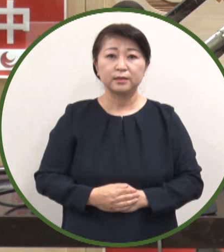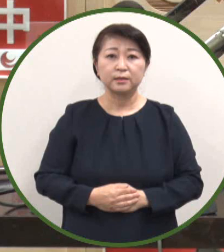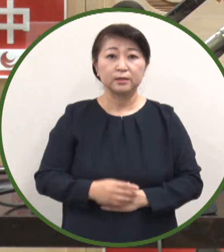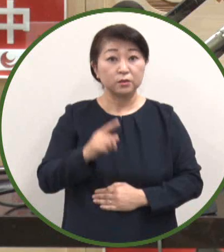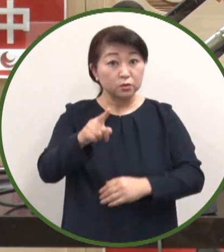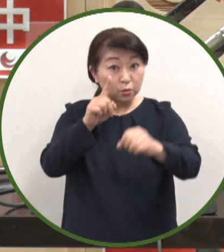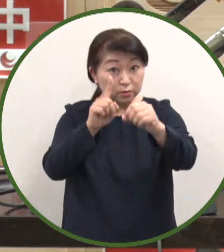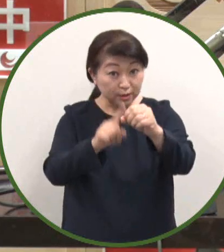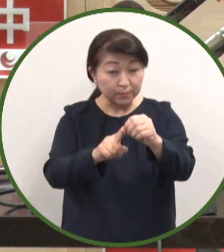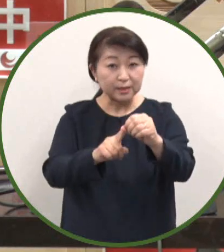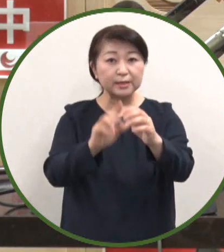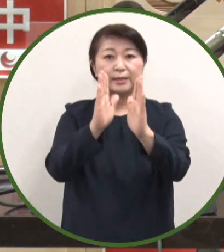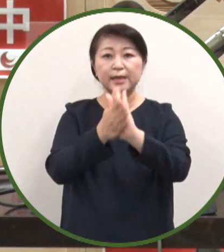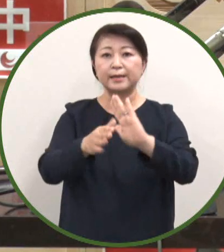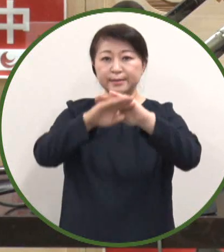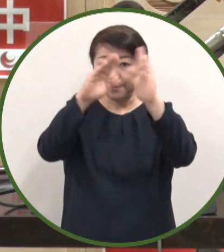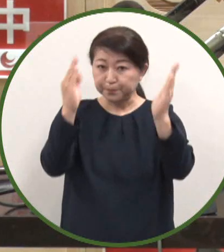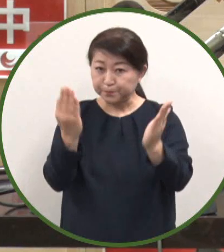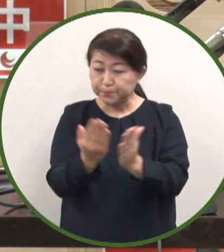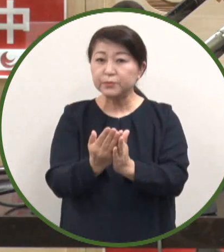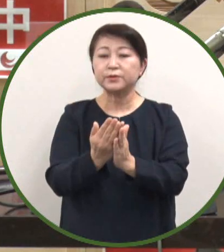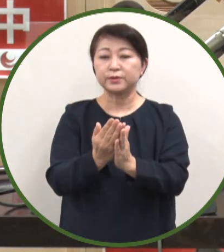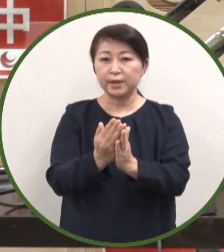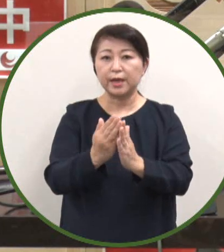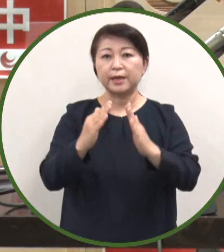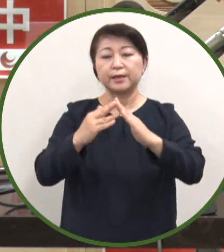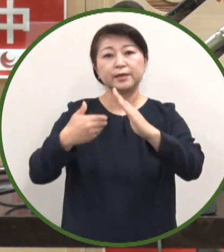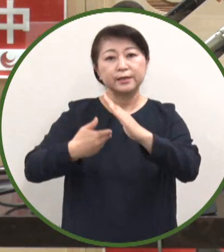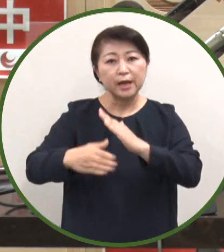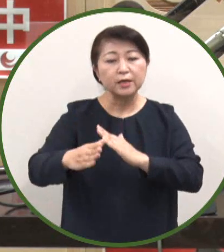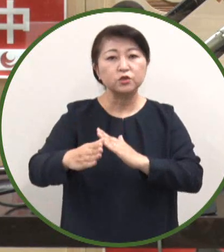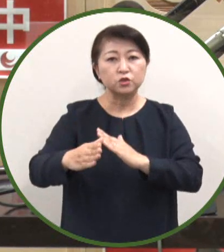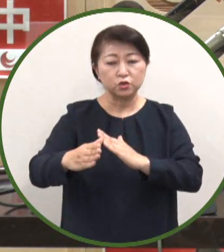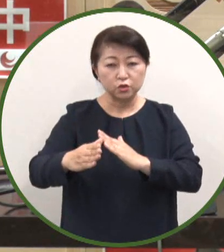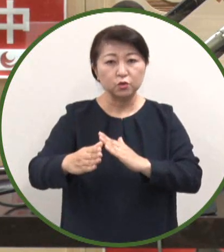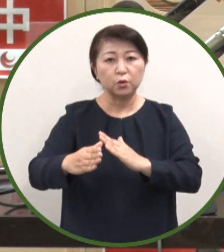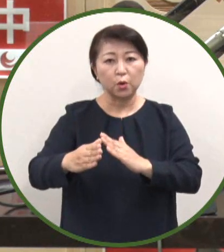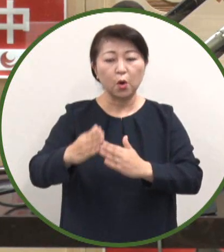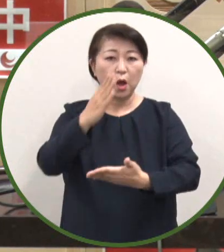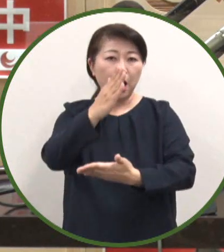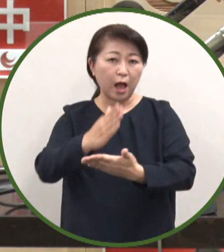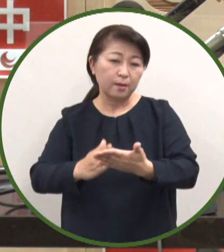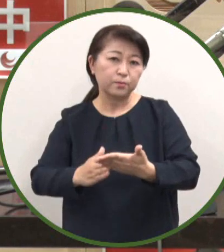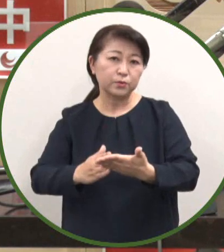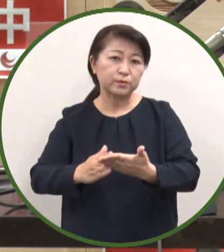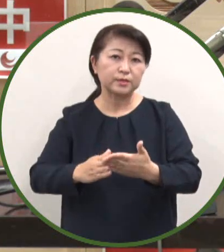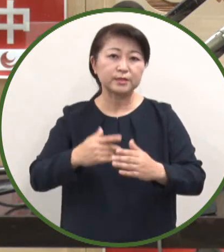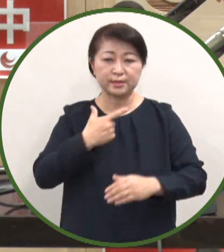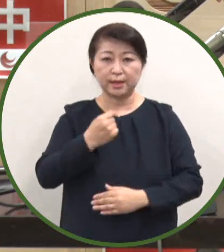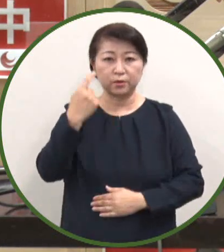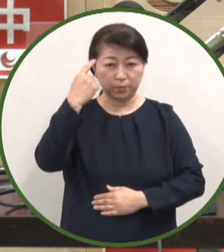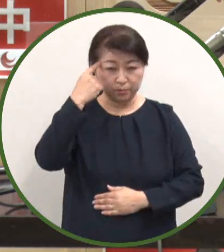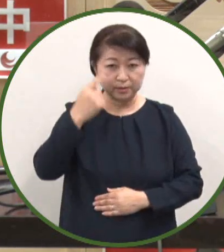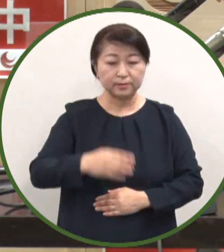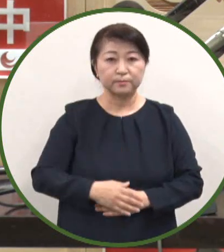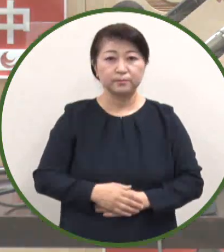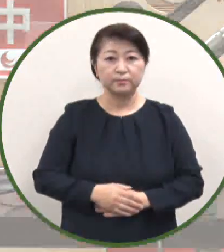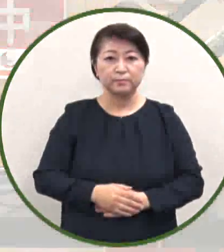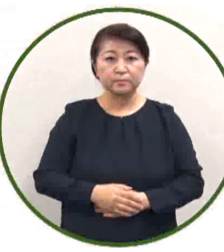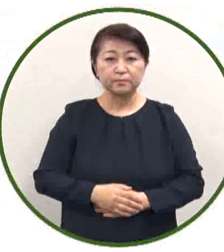そのため全県で外出を半減、これを徹底してまいりたいと思